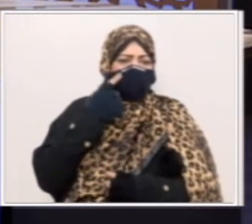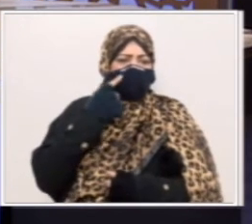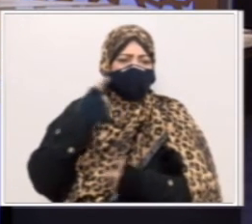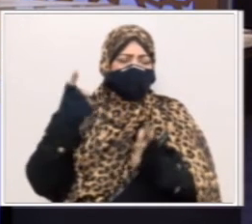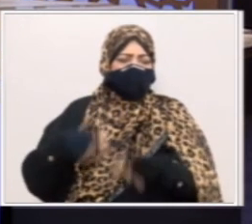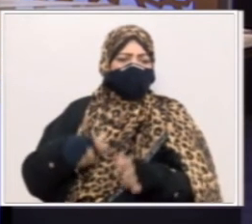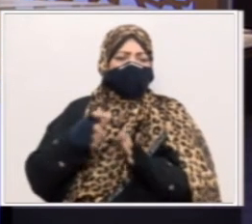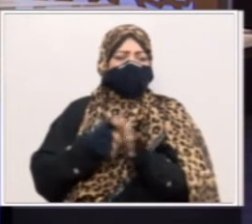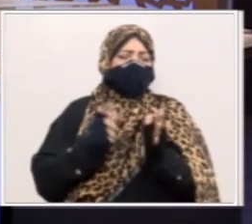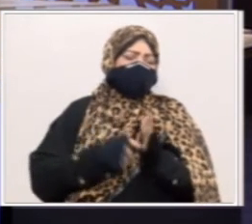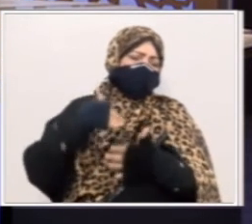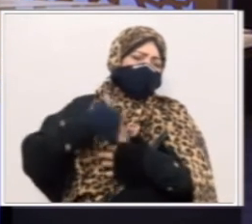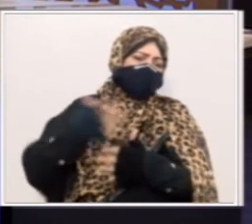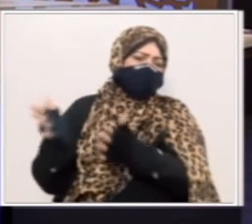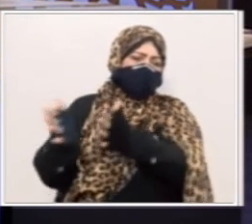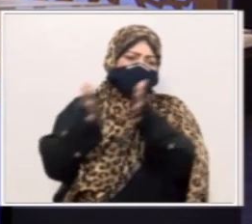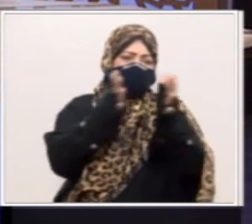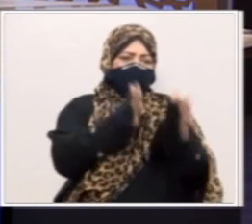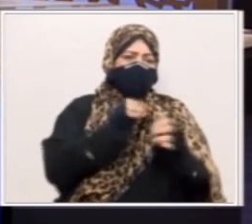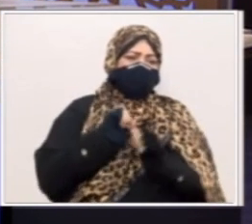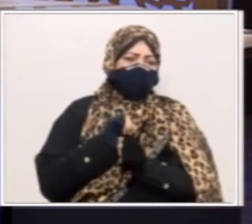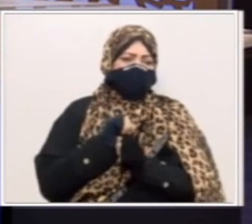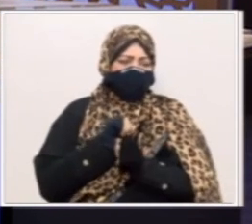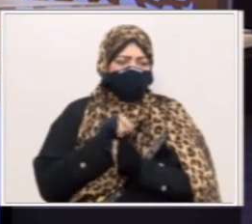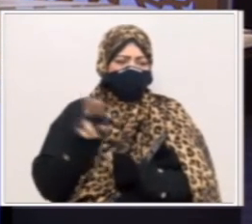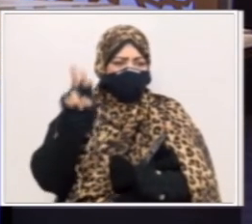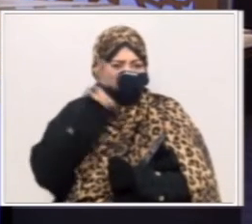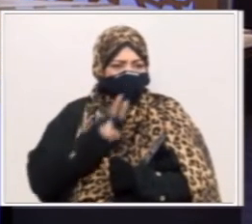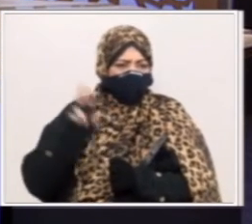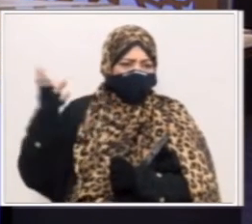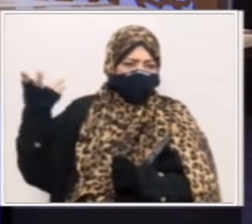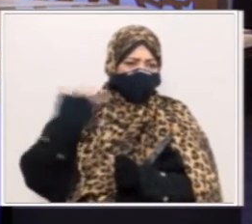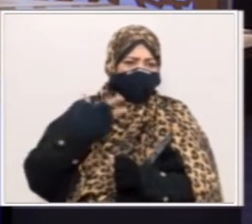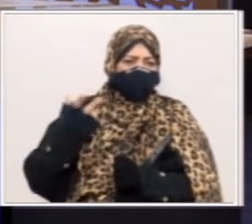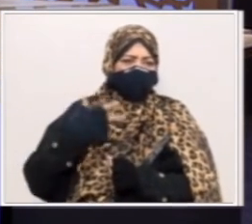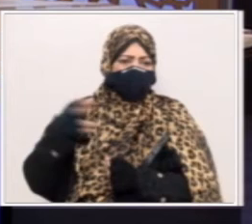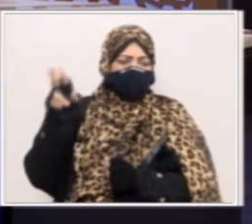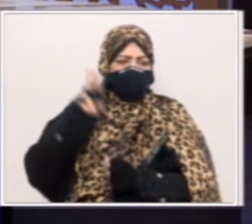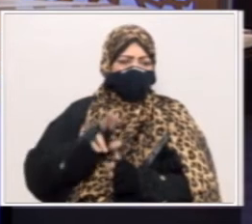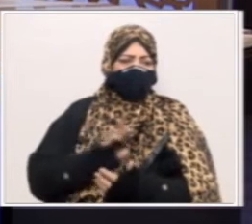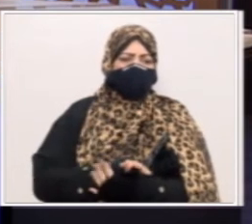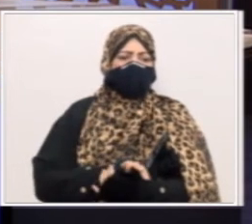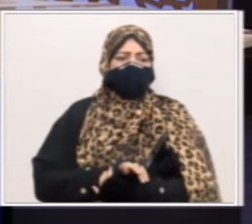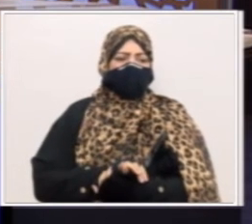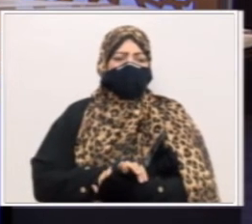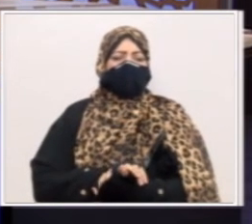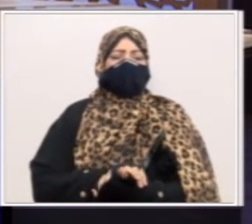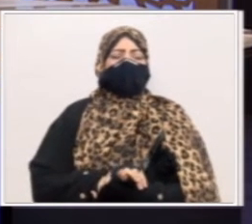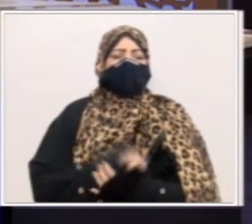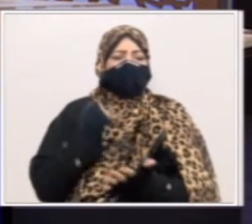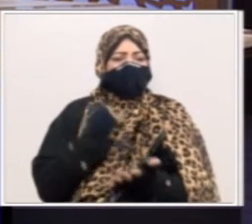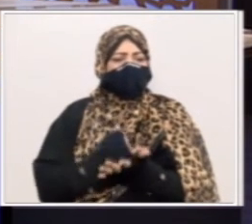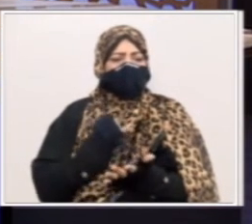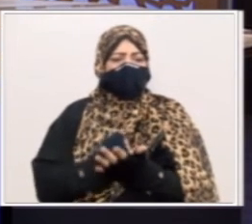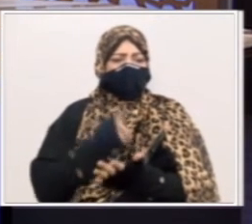هم نفوت يفوت في وقتها ما عندهاش مسؤولية يعني. حاضر نسم سمعتك يا أخت ليلى. لا مقصر من ناحية من جميع النواحي.